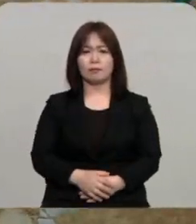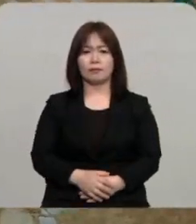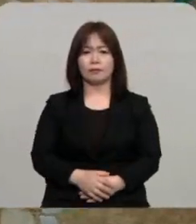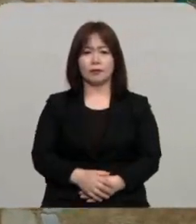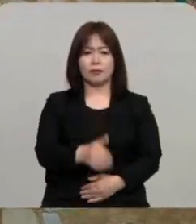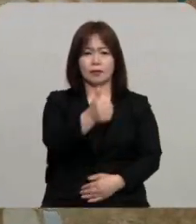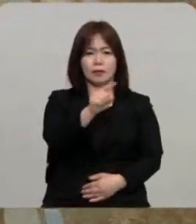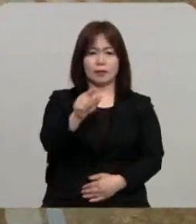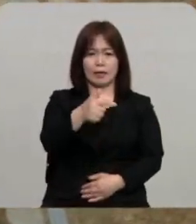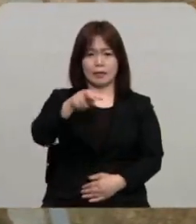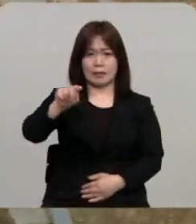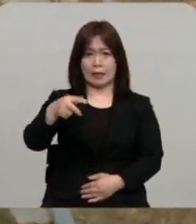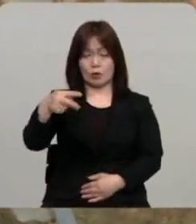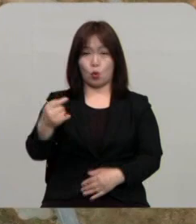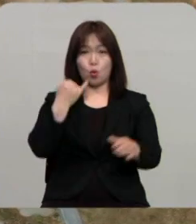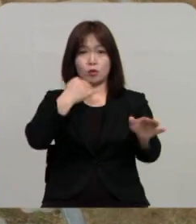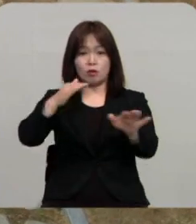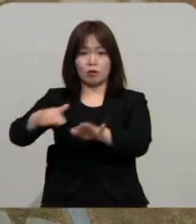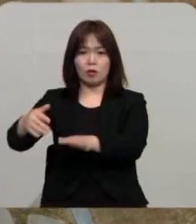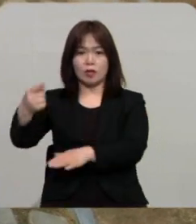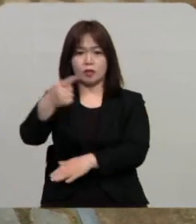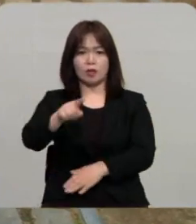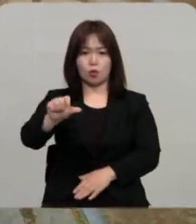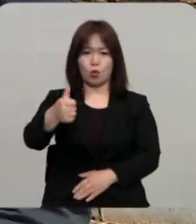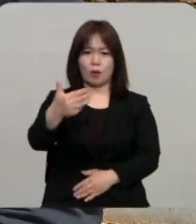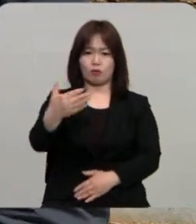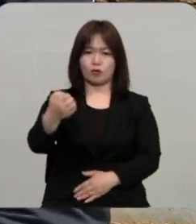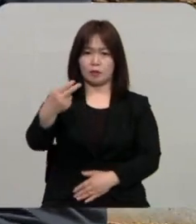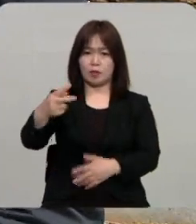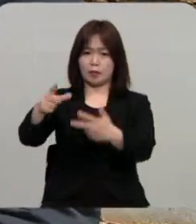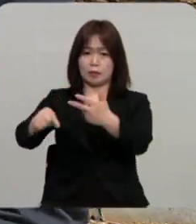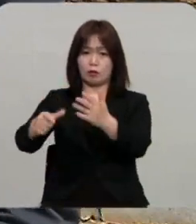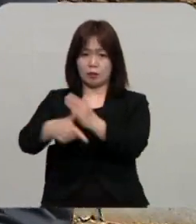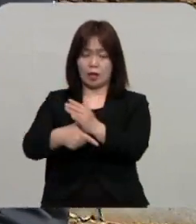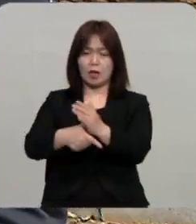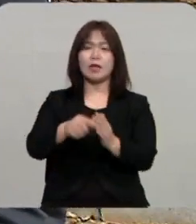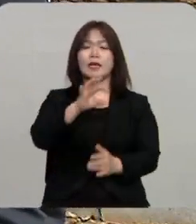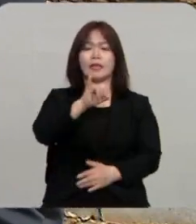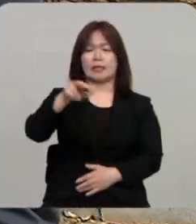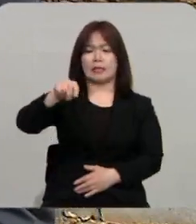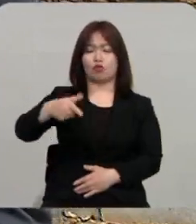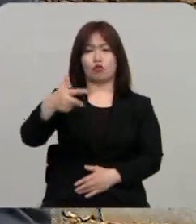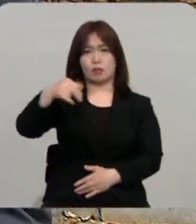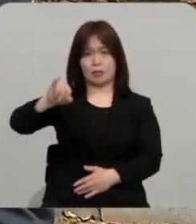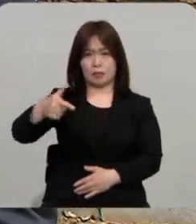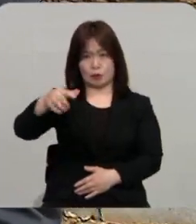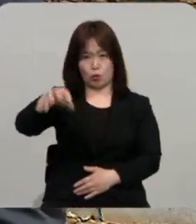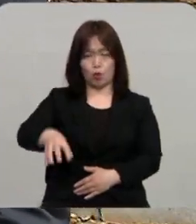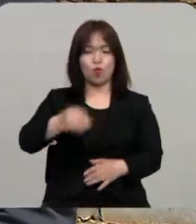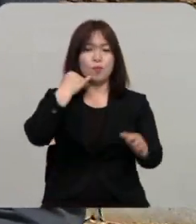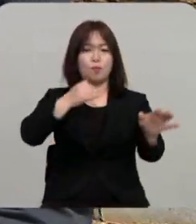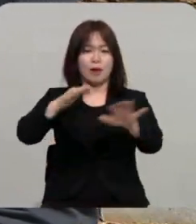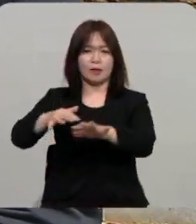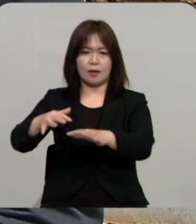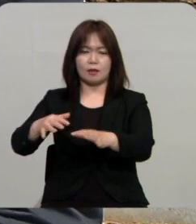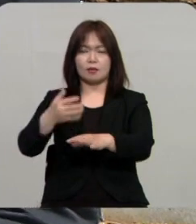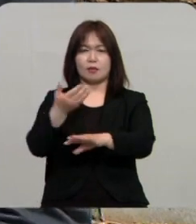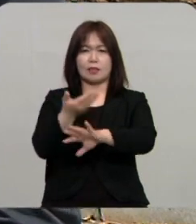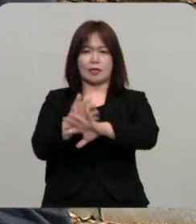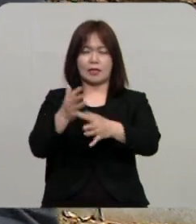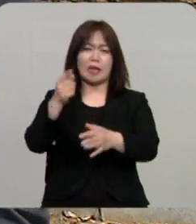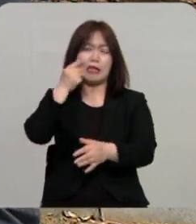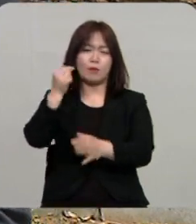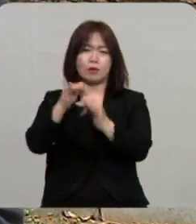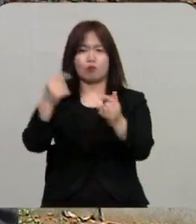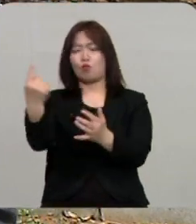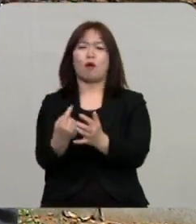한산도 대첩이 있었던 1592년 7월 8일 당시 이순신 장군이 이제 해전에서 왜군을 물리쳤을